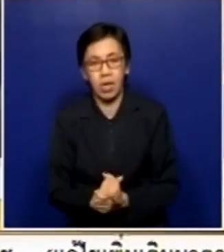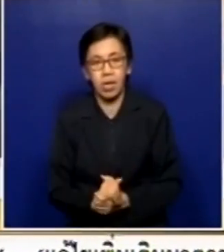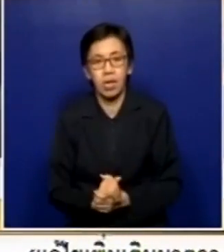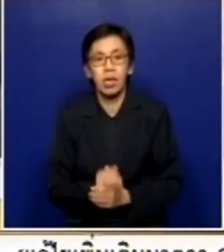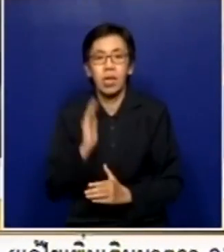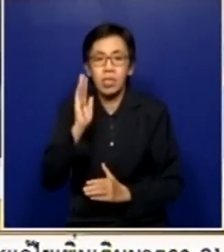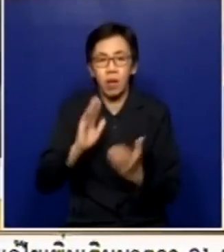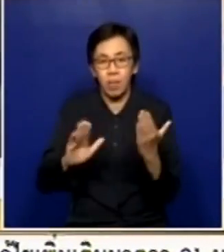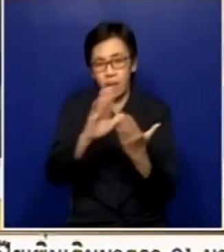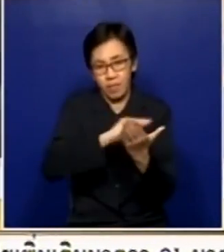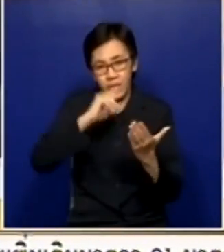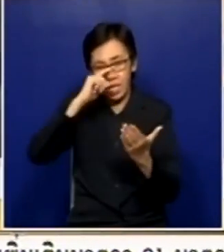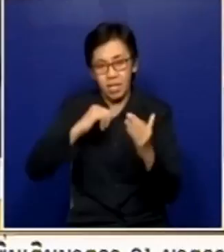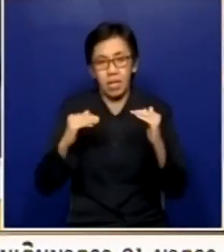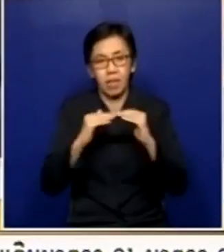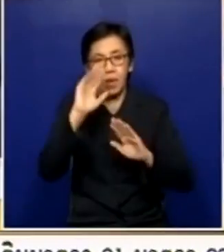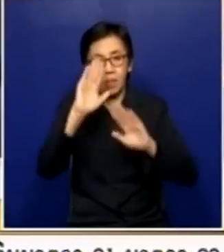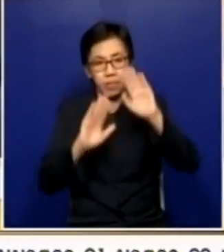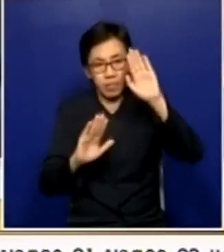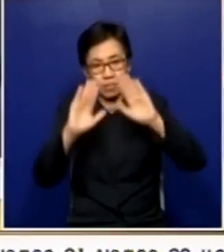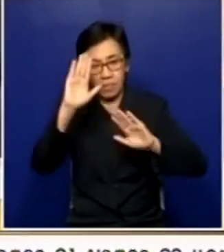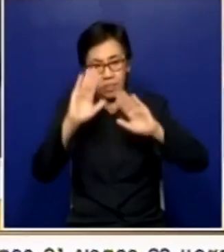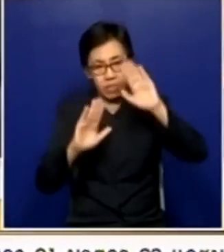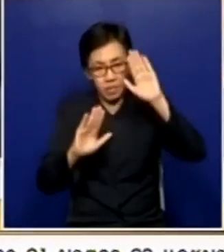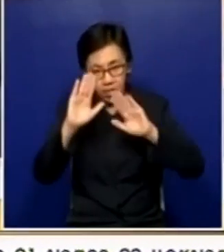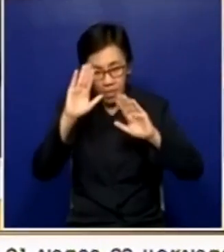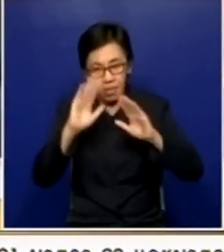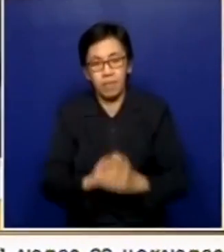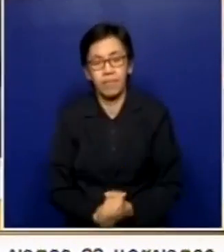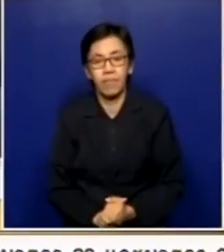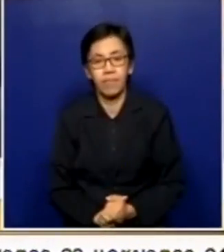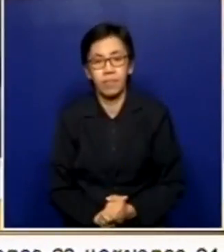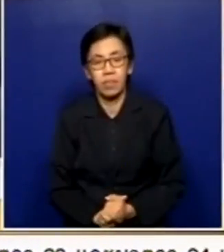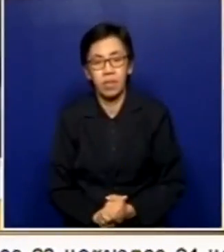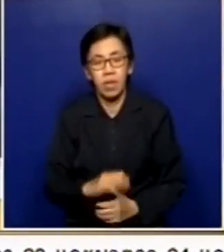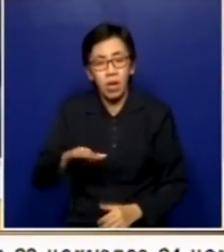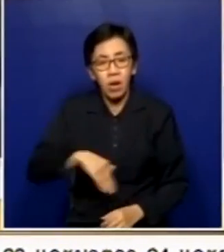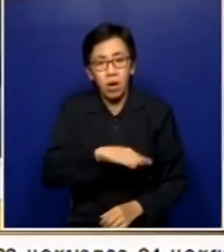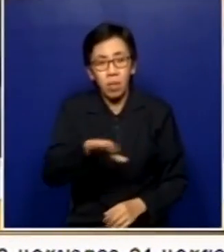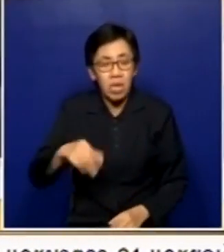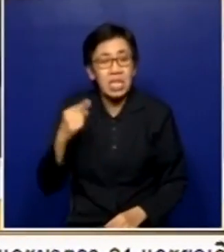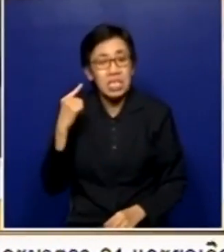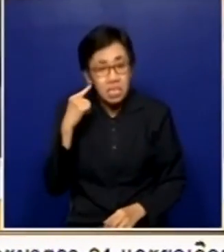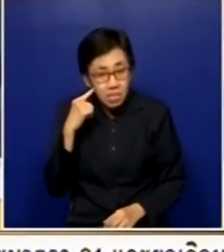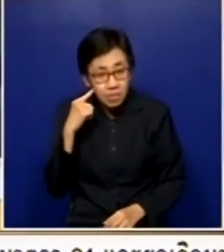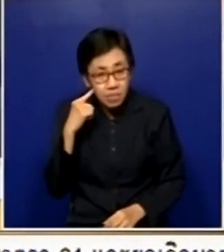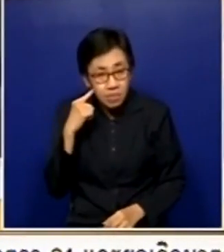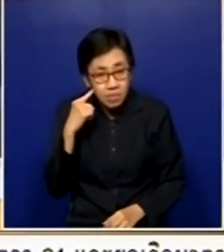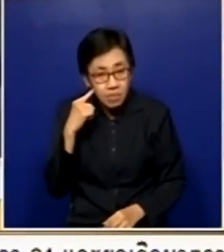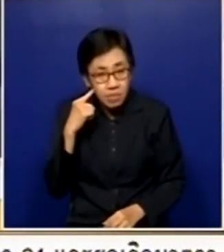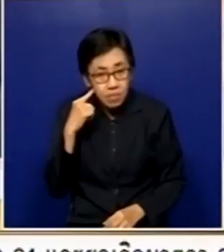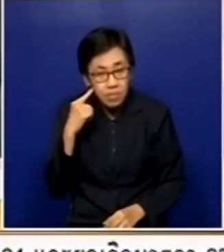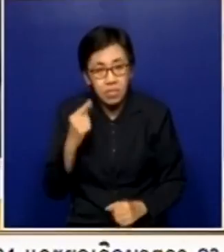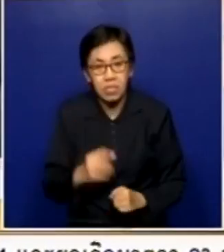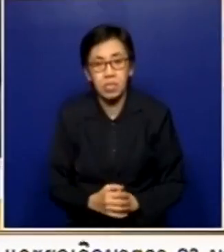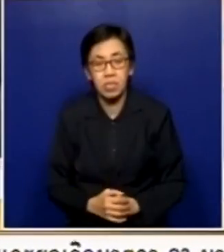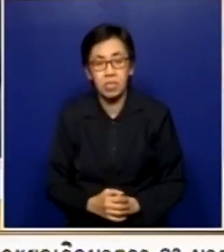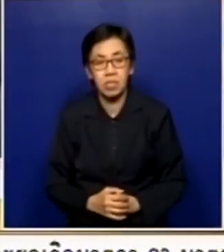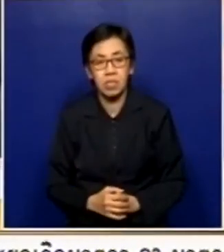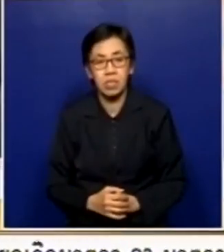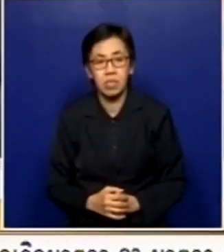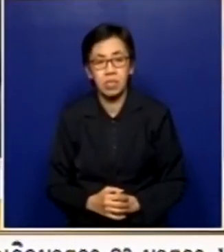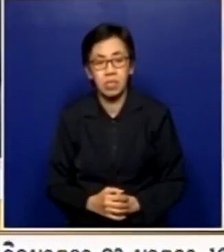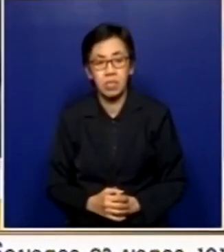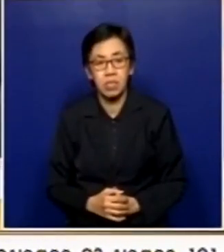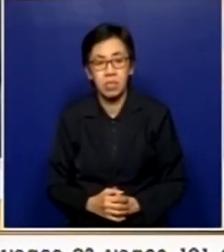ประชาธิปไตยถ้าไม่เอาเชื้อแล้วอีกแล้วเชื่อ